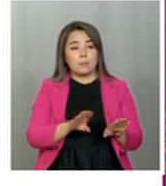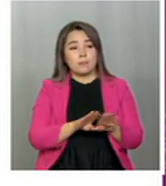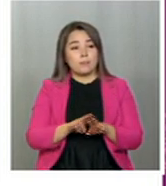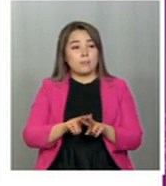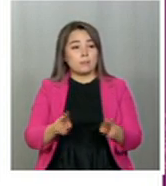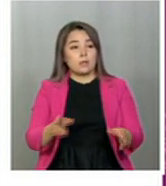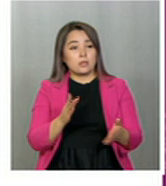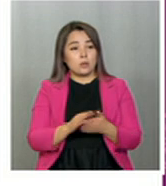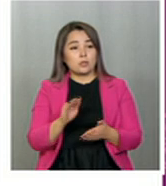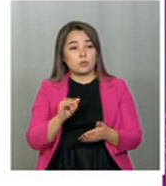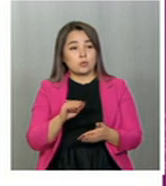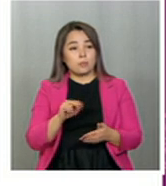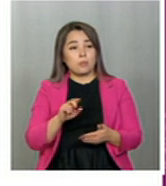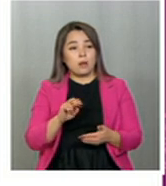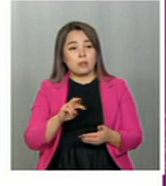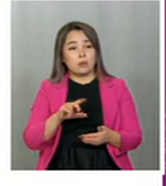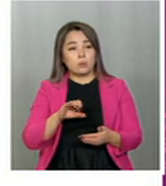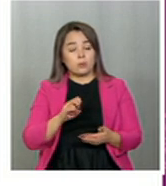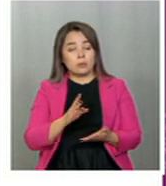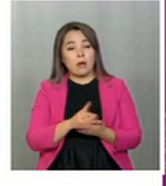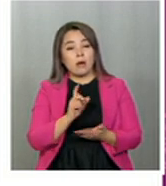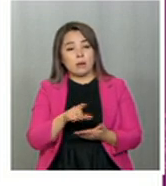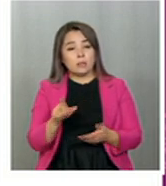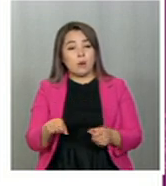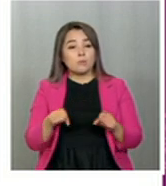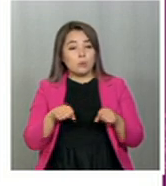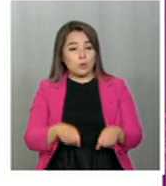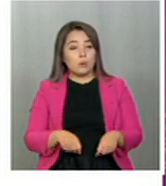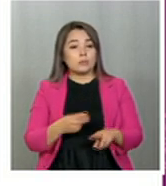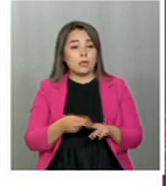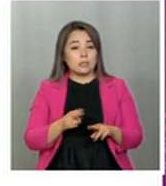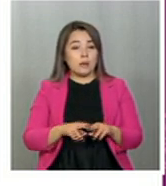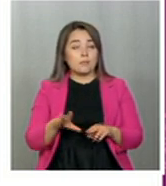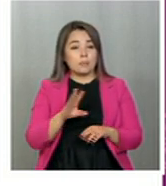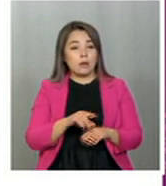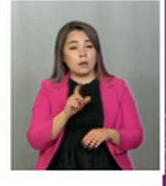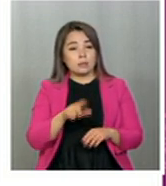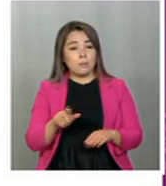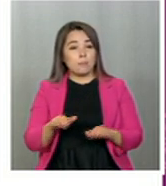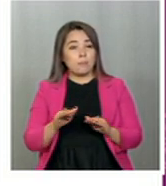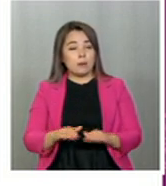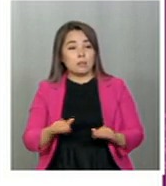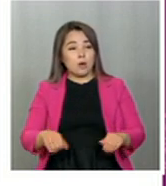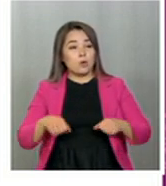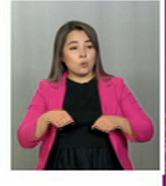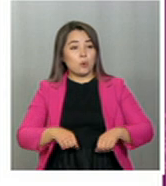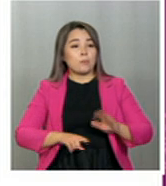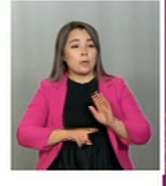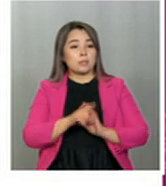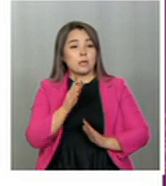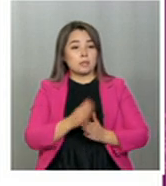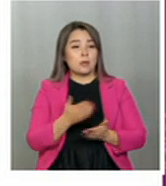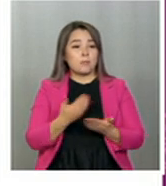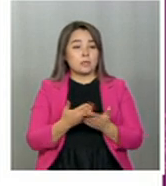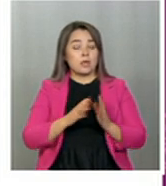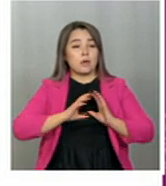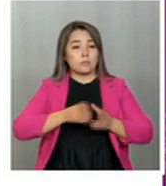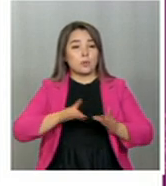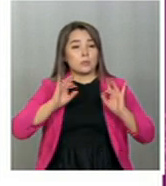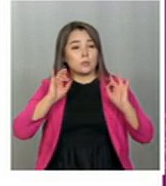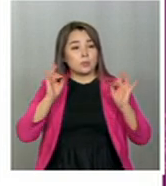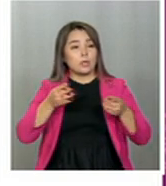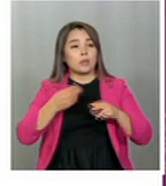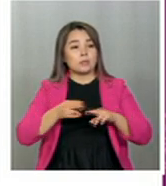Жүсіп Баласағұн айтқандай, адам құқығы бала құқығынан басталады емес пе? Мысалы, бүкіл әлемді дүрбелеңге